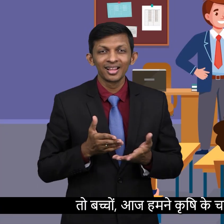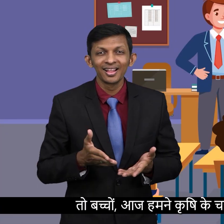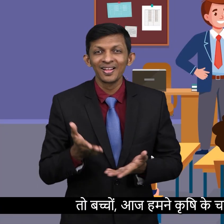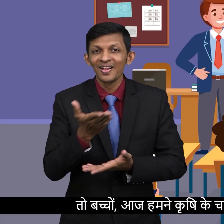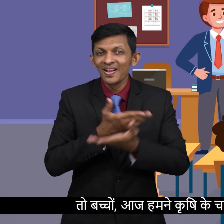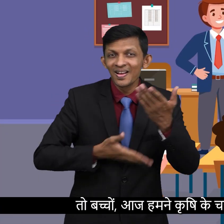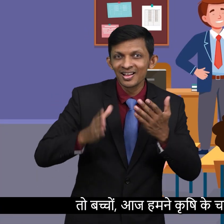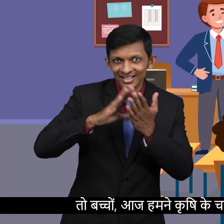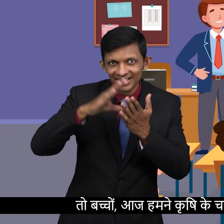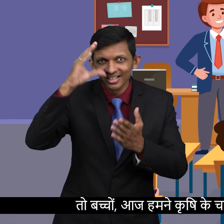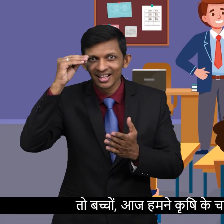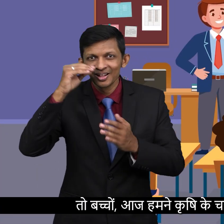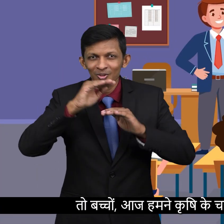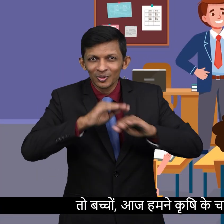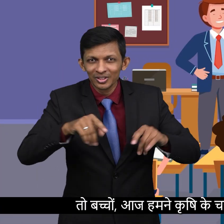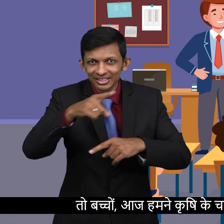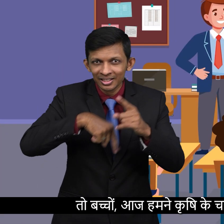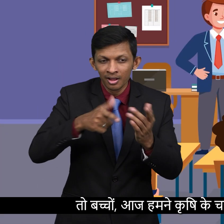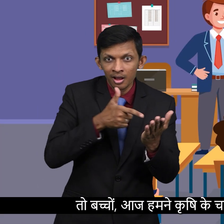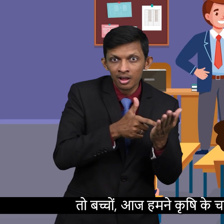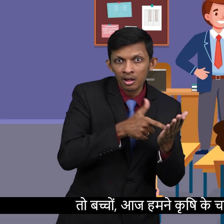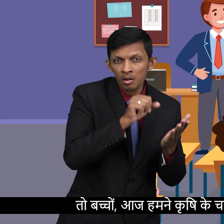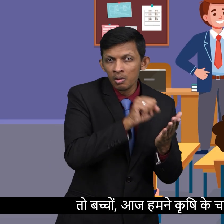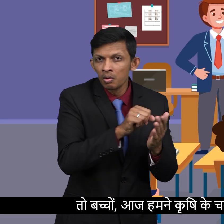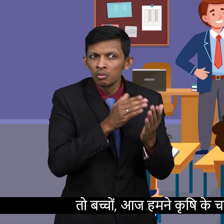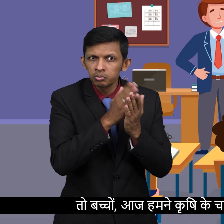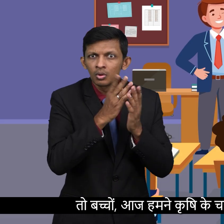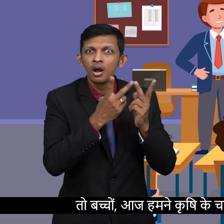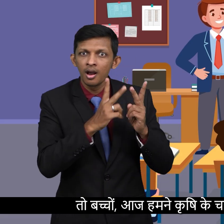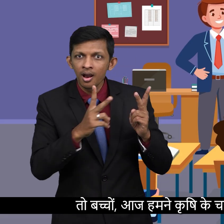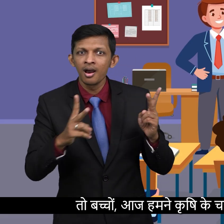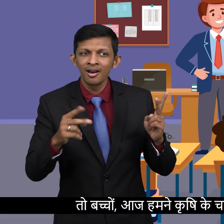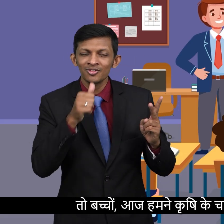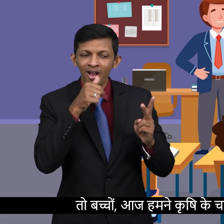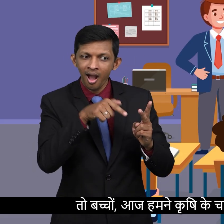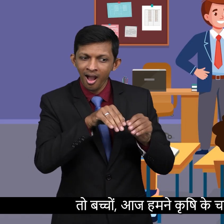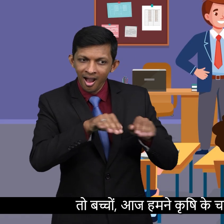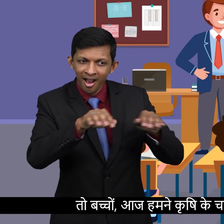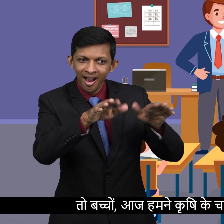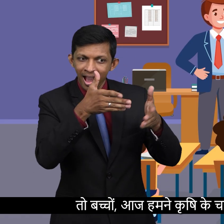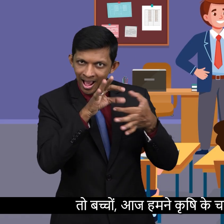तो बच्चों, आज हमने कृषि के चरणों और सिंचाई के प्रकारों के बारे में सीखा।